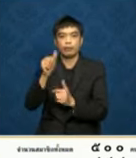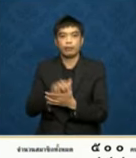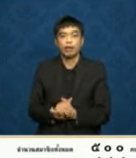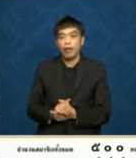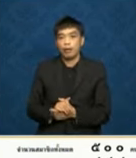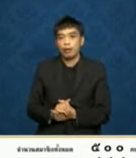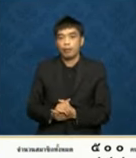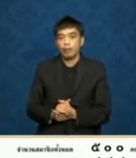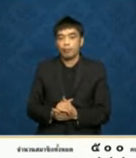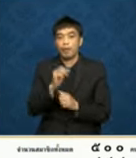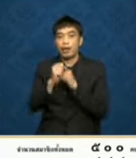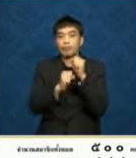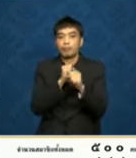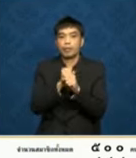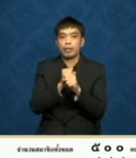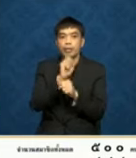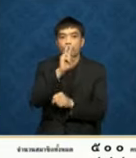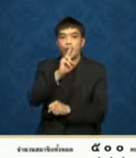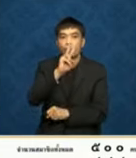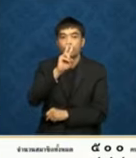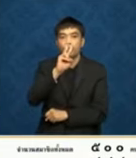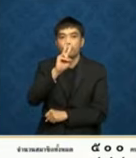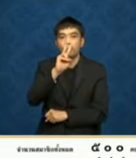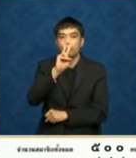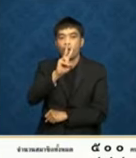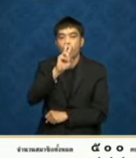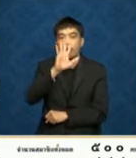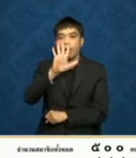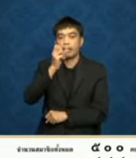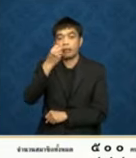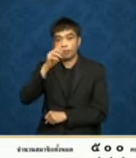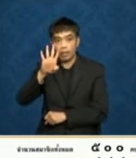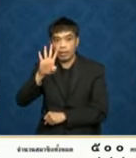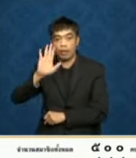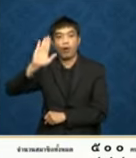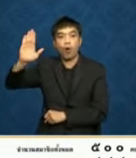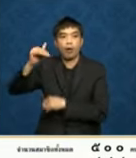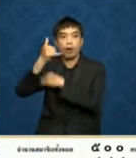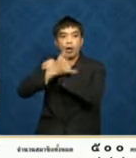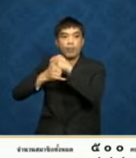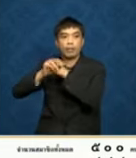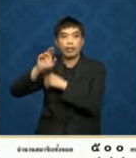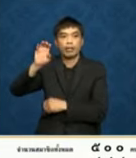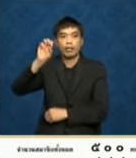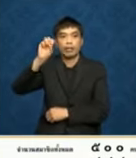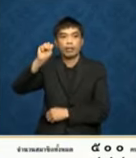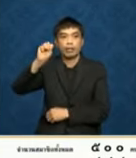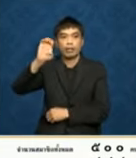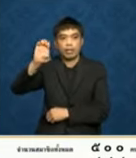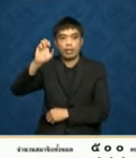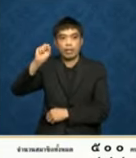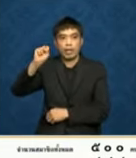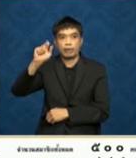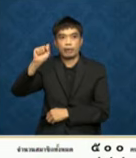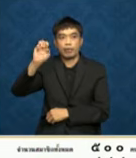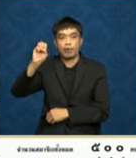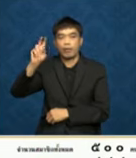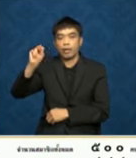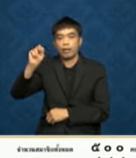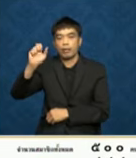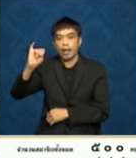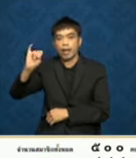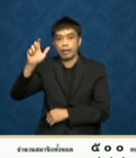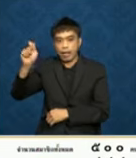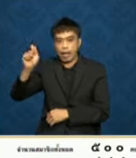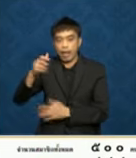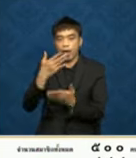ระบูวาในปี 2014 การให้บริการภาครัฐออนไนของเอโเียทำใหประชากรทประเทศสามารประหยัดเวลาไปได้รวมกัน